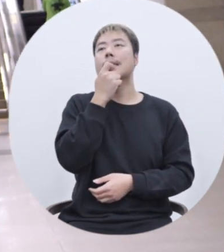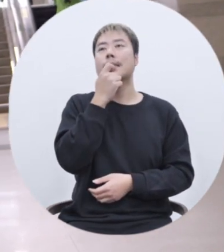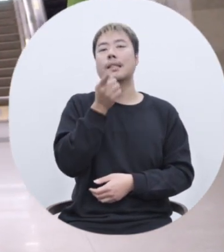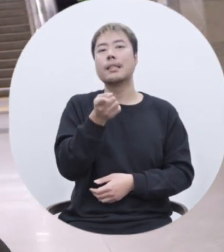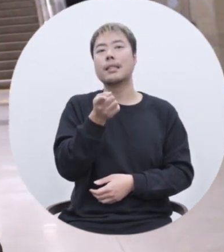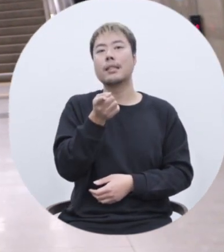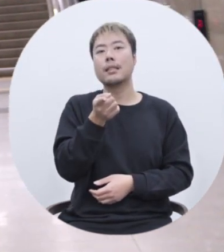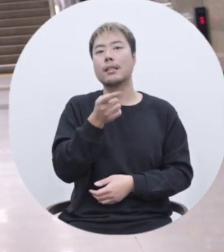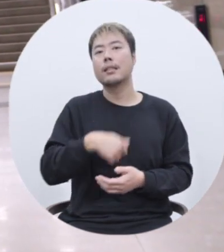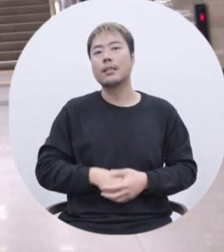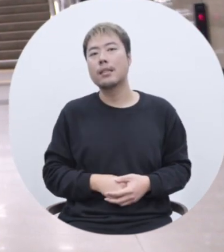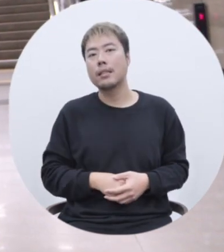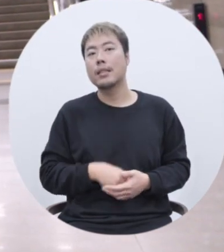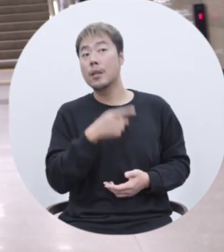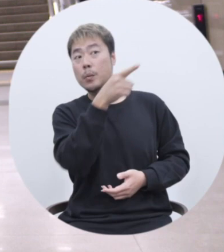그러니까